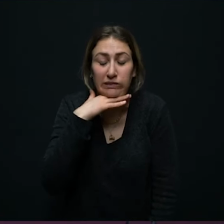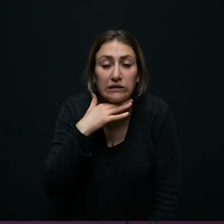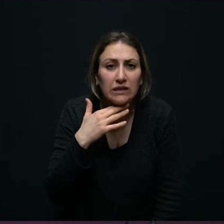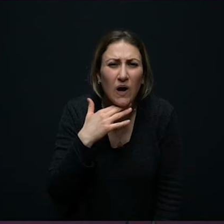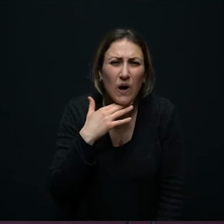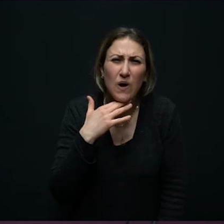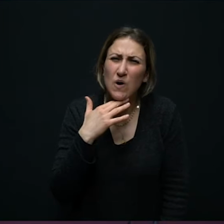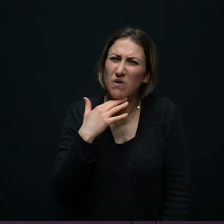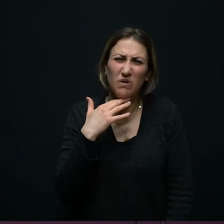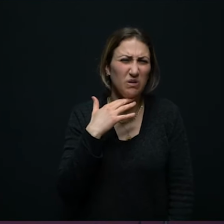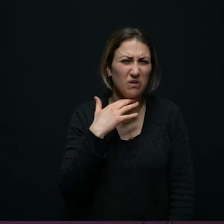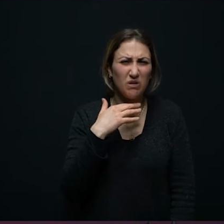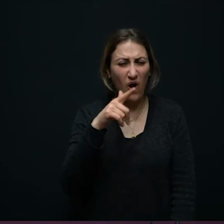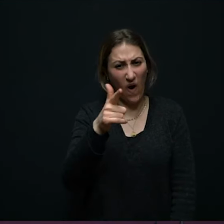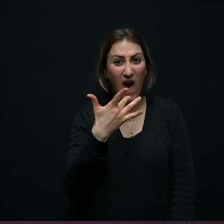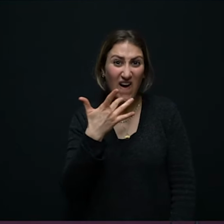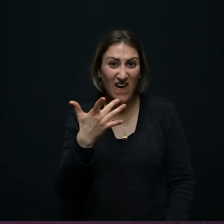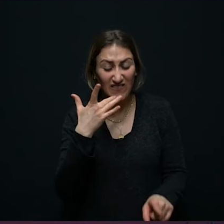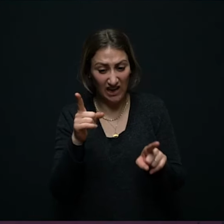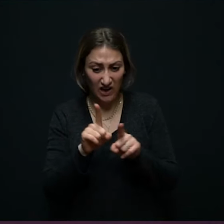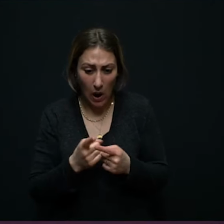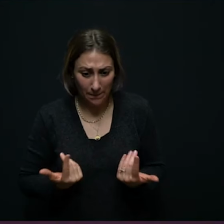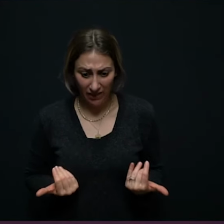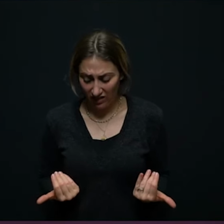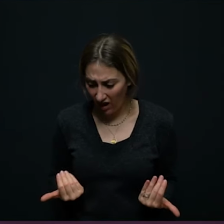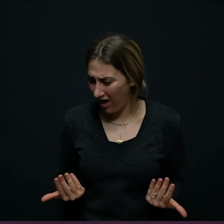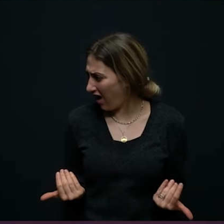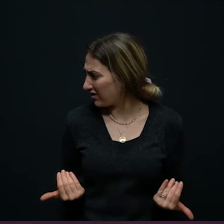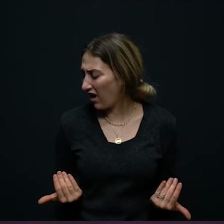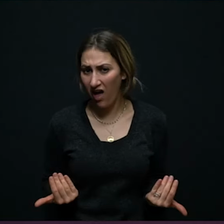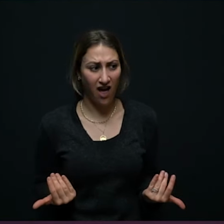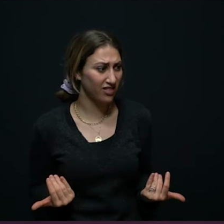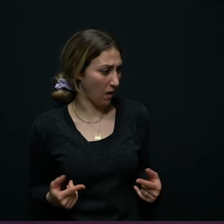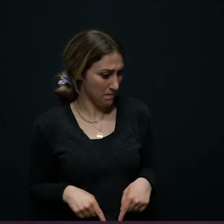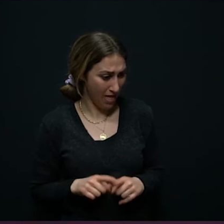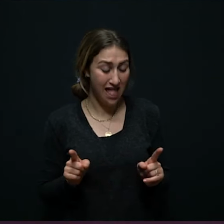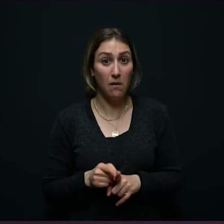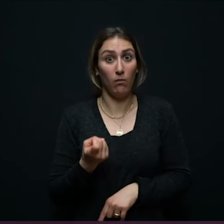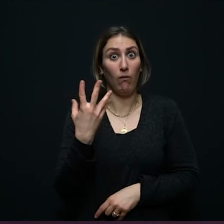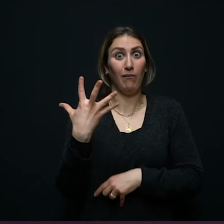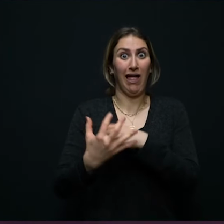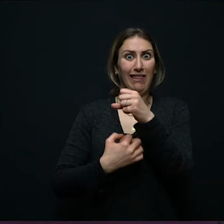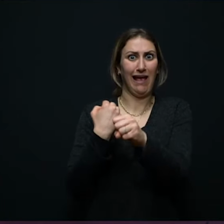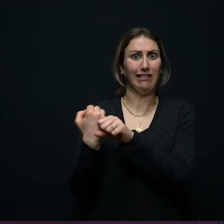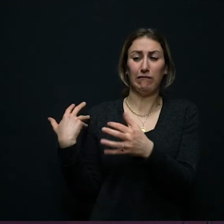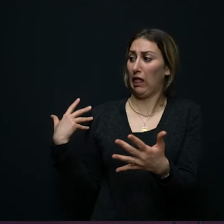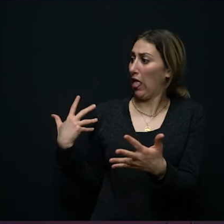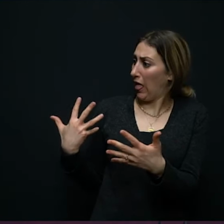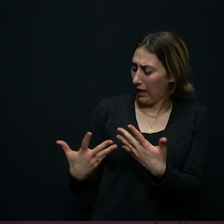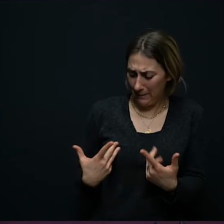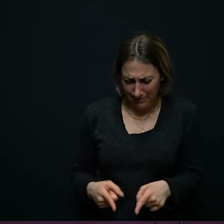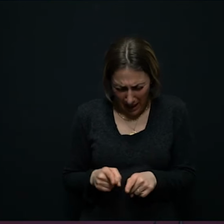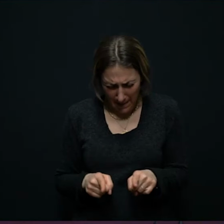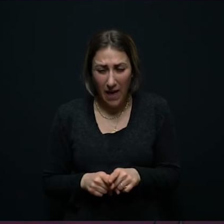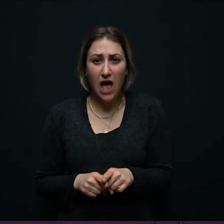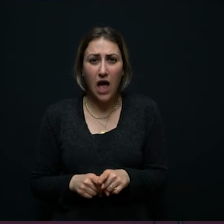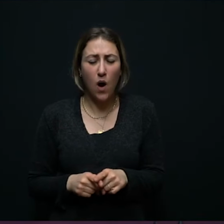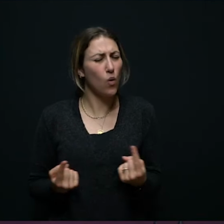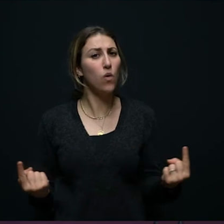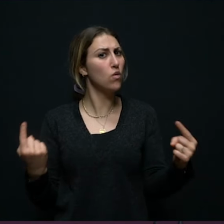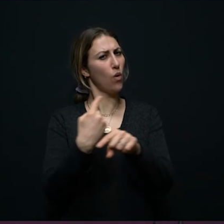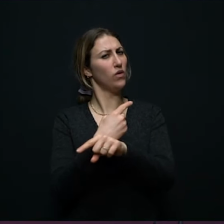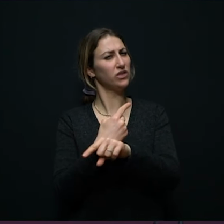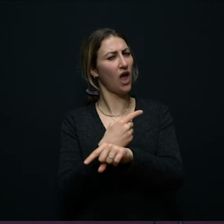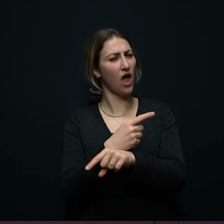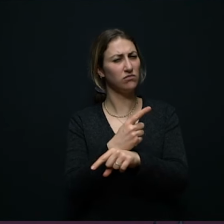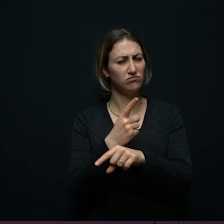dans son stand by là où tu restes tu n'avance plus depuis des années ou est ce que tu dis non je veux être près jésus je